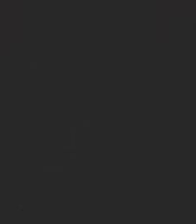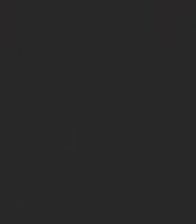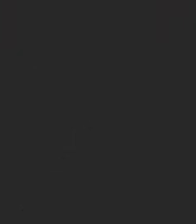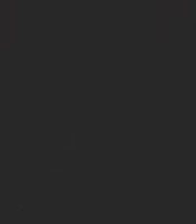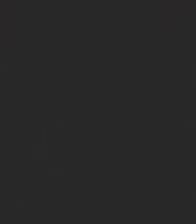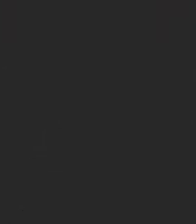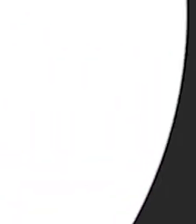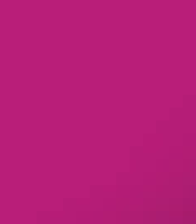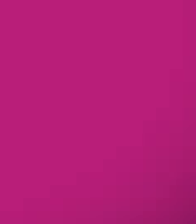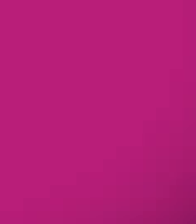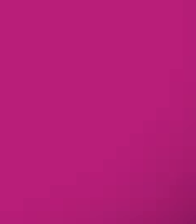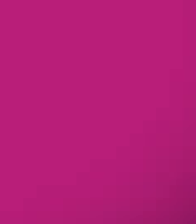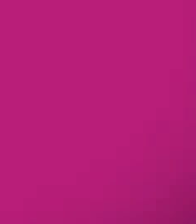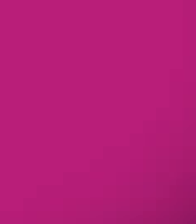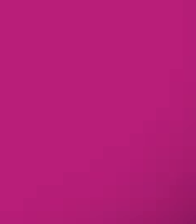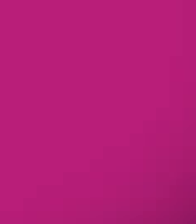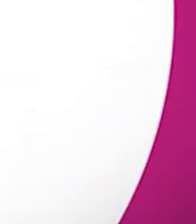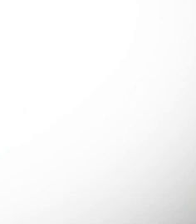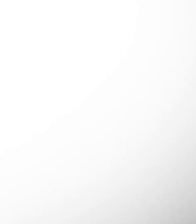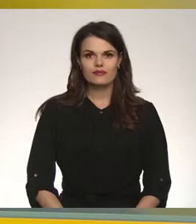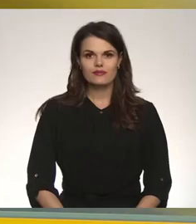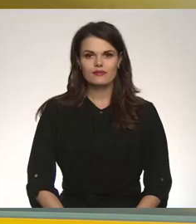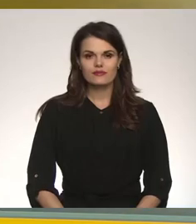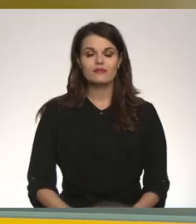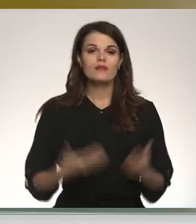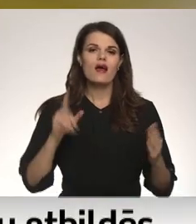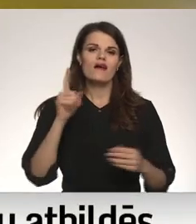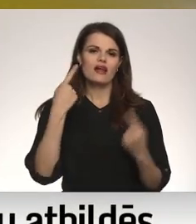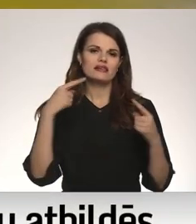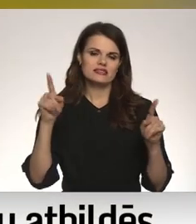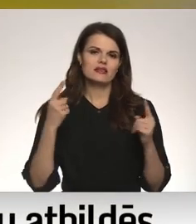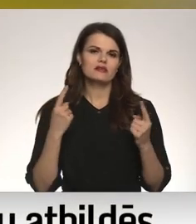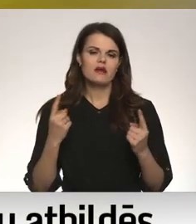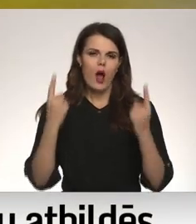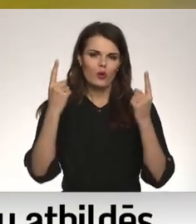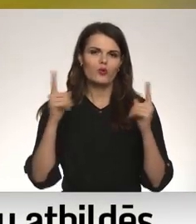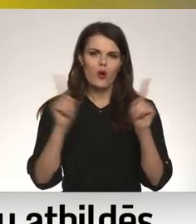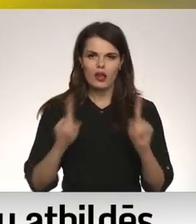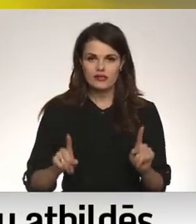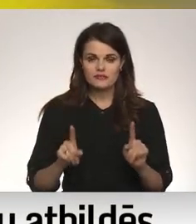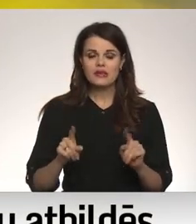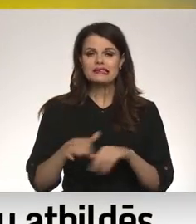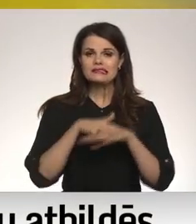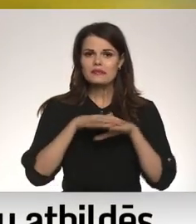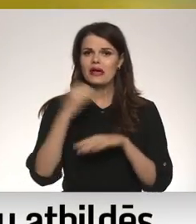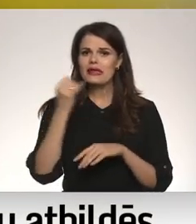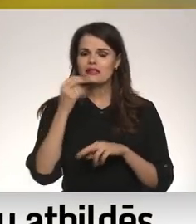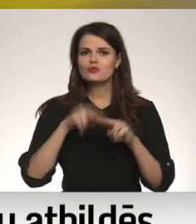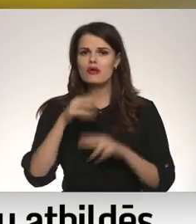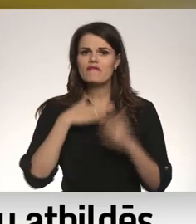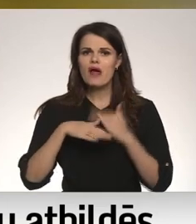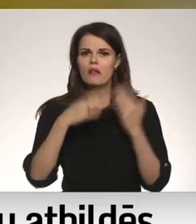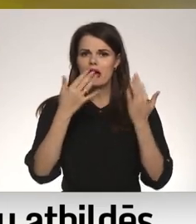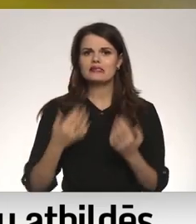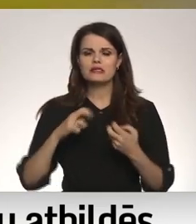Re, viss ēters ir te! Un vēl pie citām dienas aktualitātēm. Sabiedrības interese un vēlme risināt